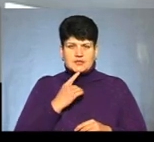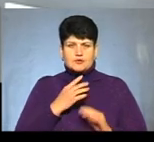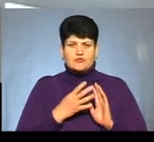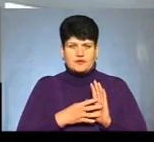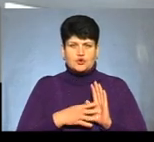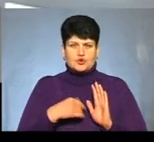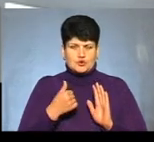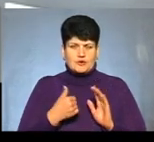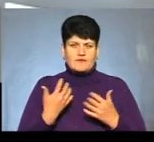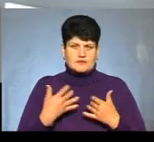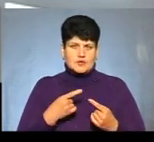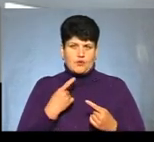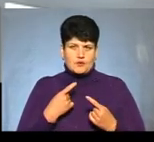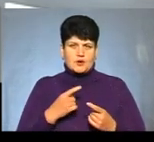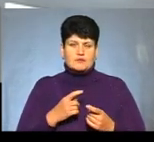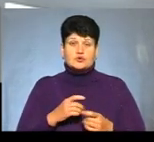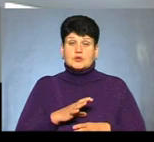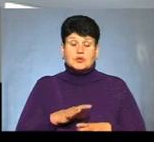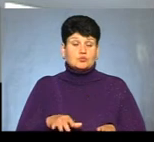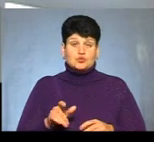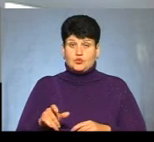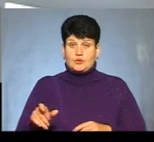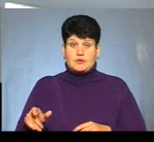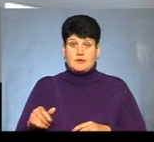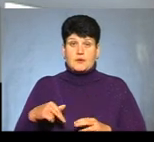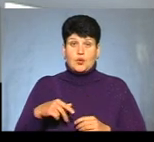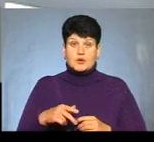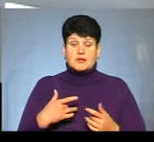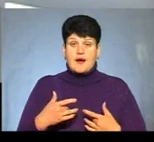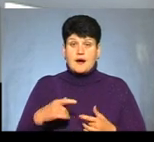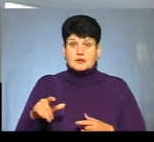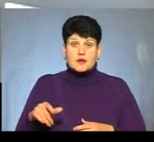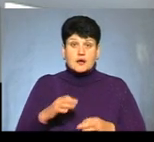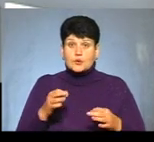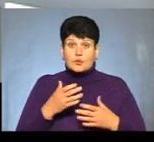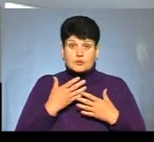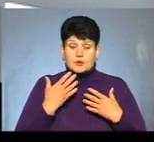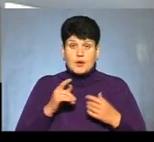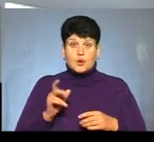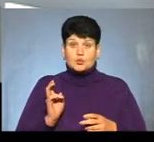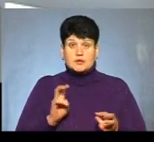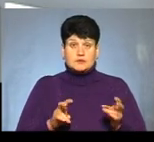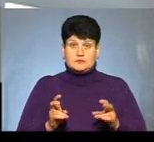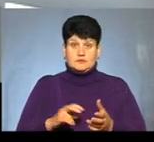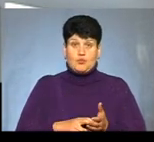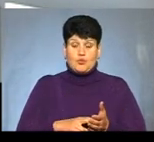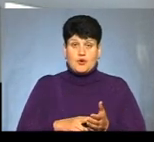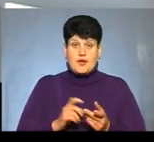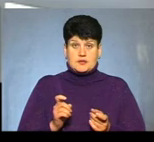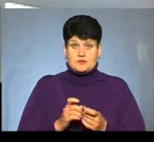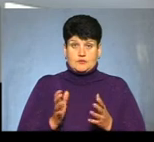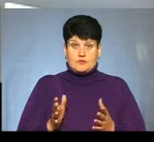Знаєте, було складно в 90-х роках, я говорив вже про цей конфлікт, що не було людей. Виходять артисти на сцену, а нікого нема. Люди